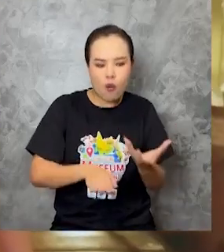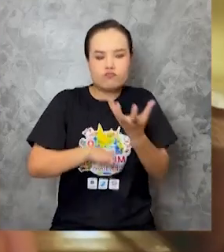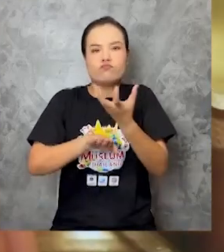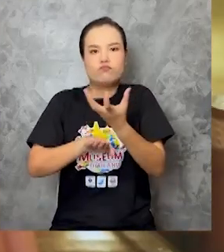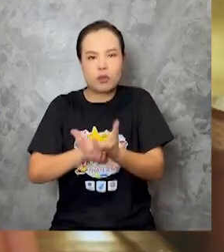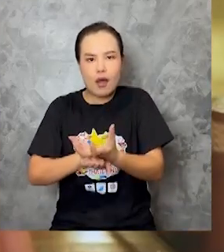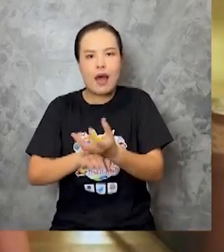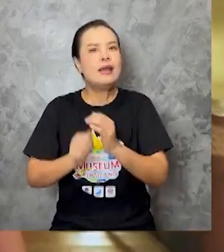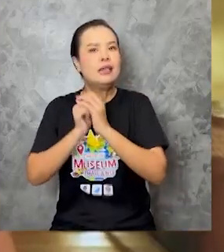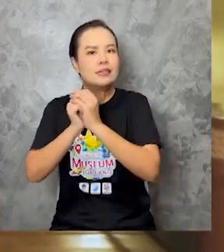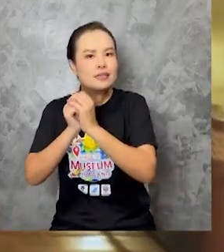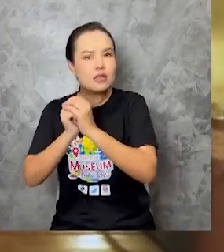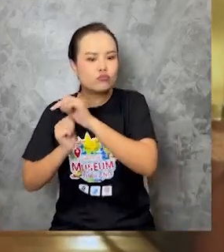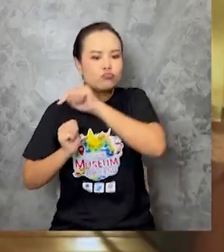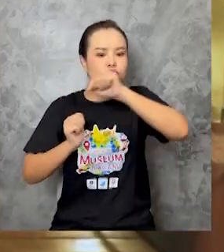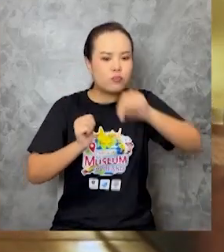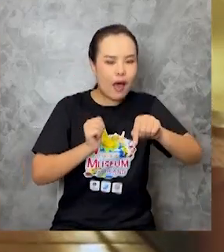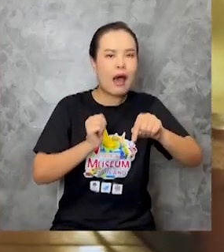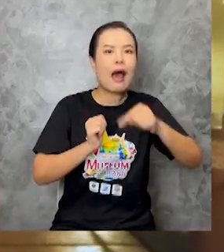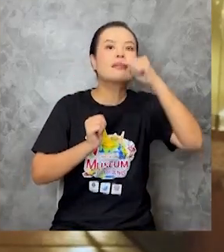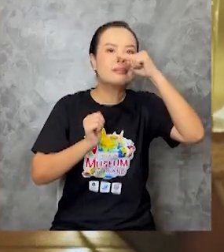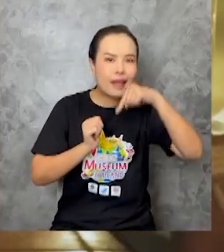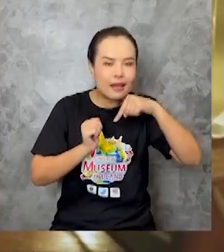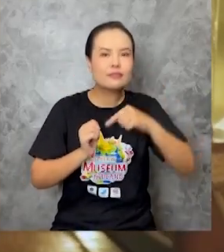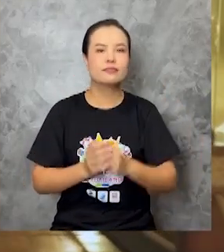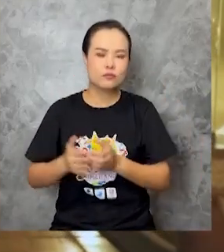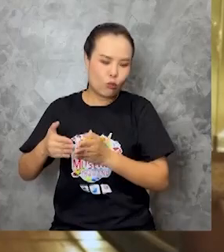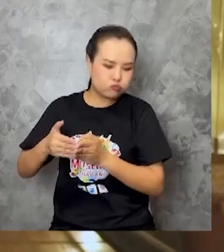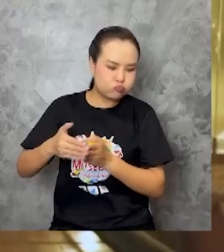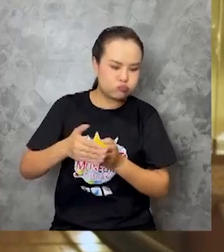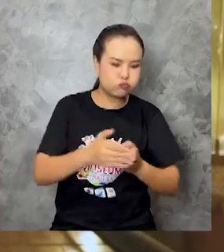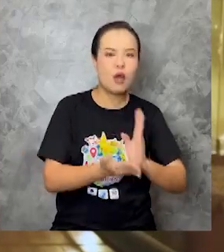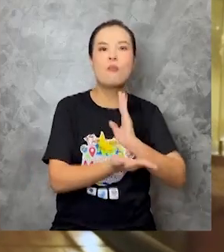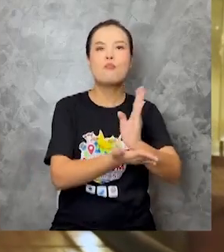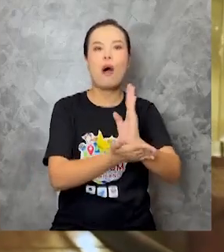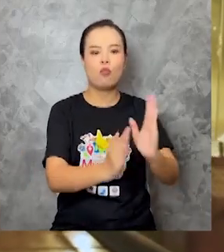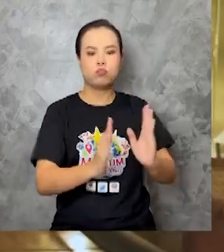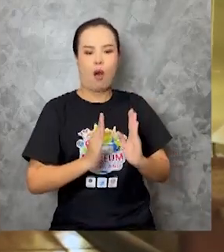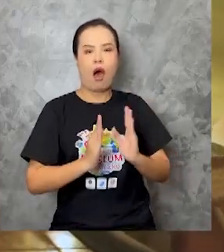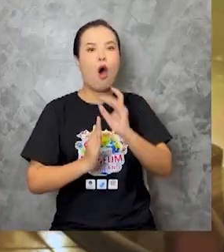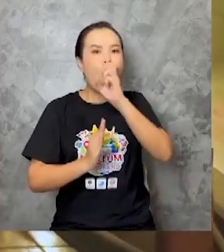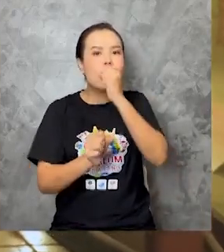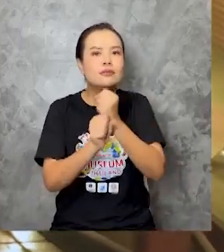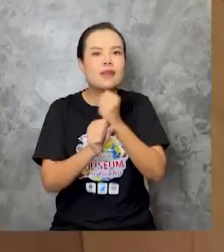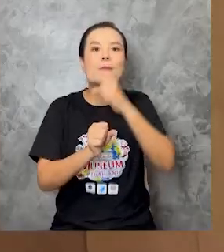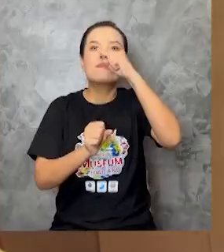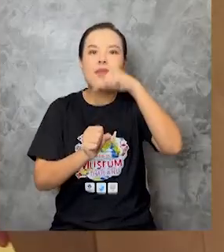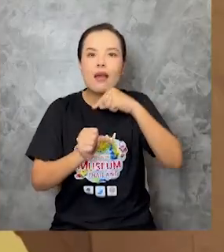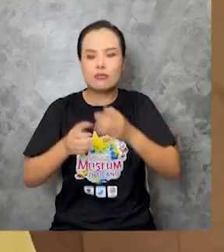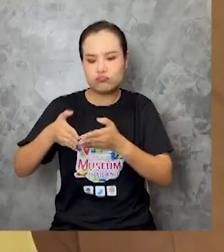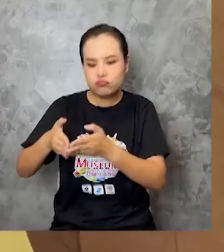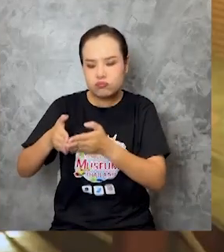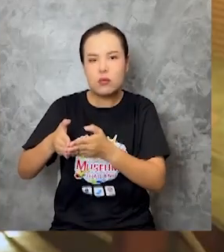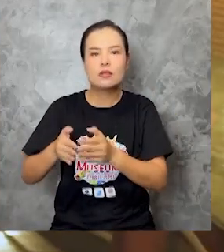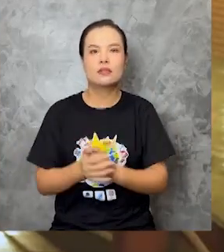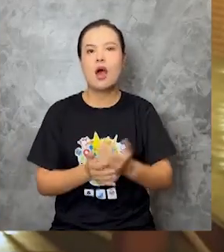ช้ขนส่งสินค้าจากจีนมายังสยามนี่แหละครับก็คือเรือสำเภาจีนเนี่ยก็เป็นต้นแบบให้กับเรือสำเภาไทยเห็นว่ามีปืน